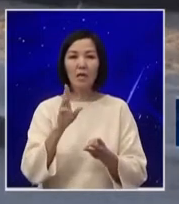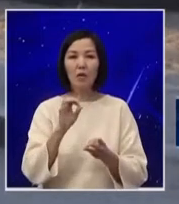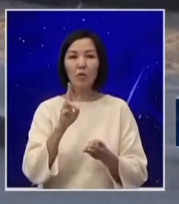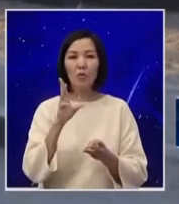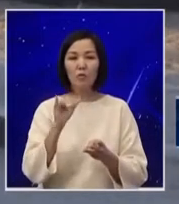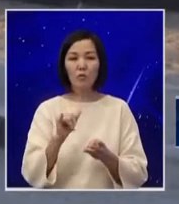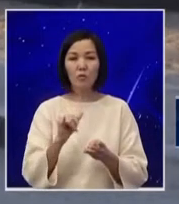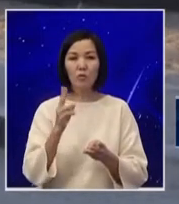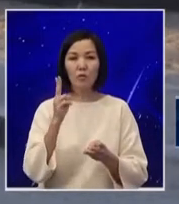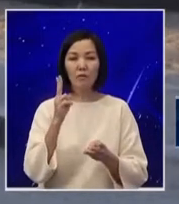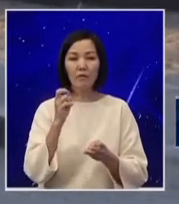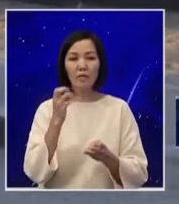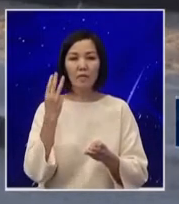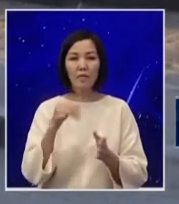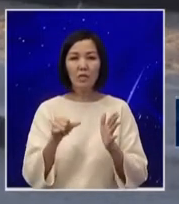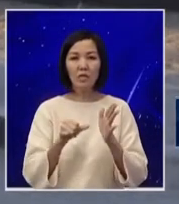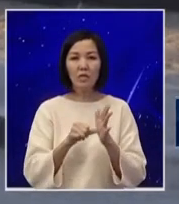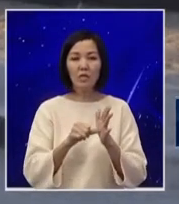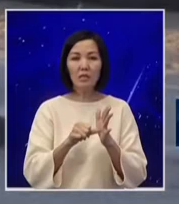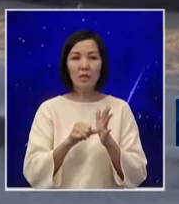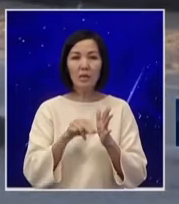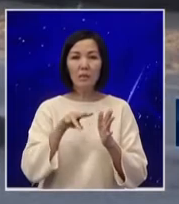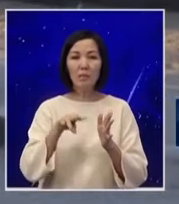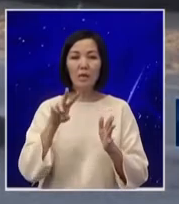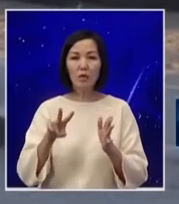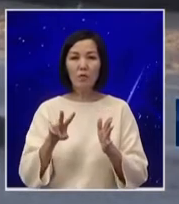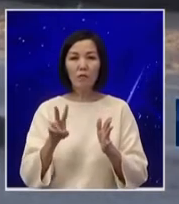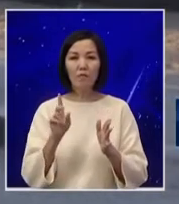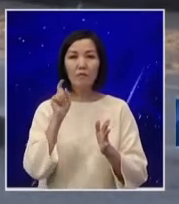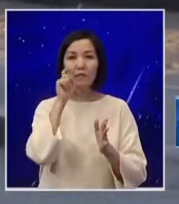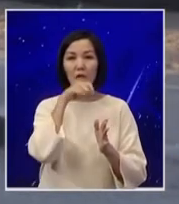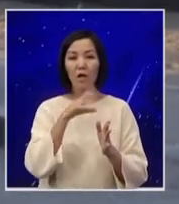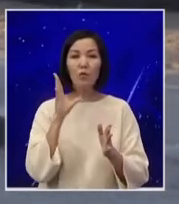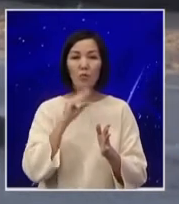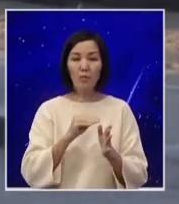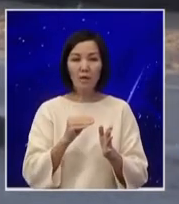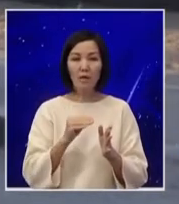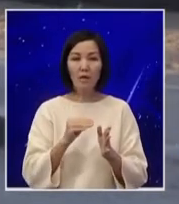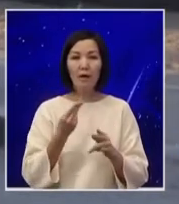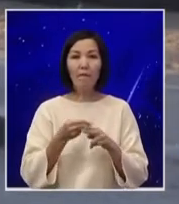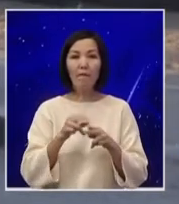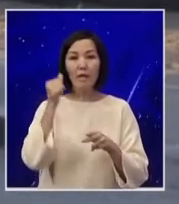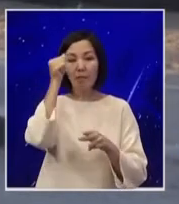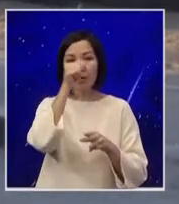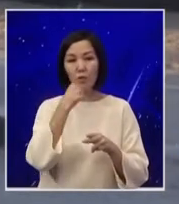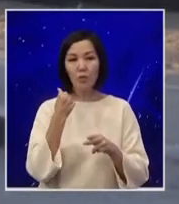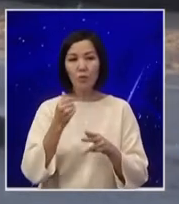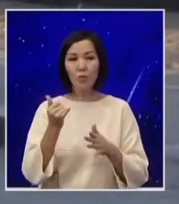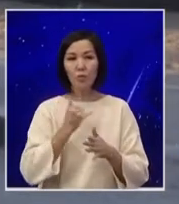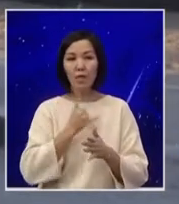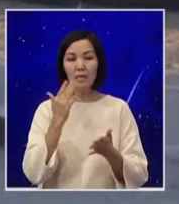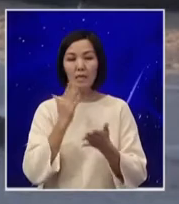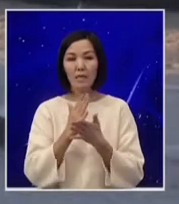в 236 миллионов мы экономию бюджетные средства получили за счет этого ну в этом году сейчас у нас по